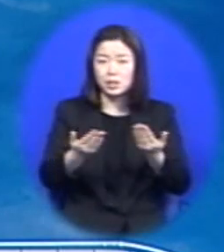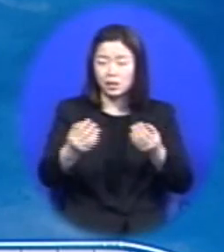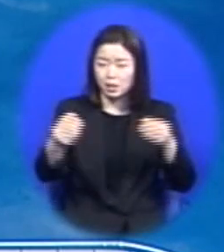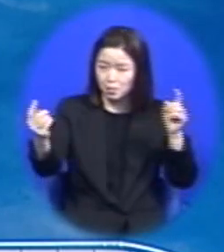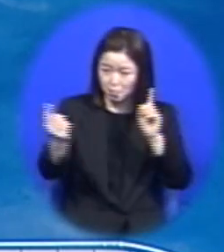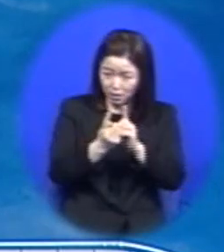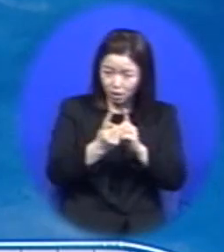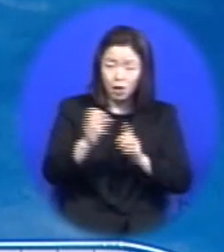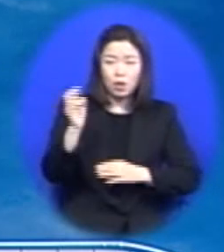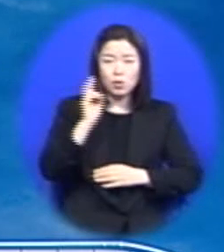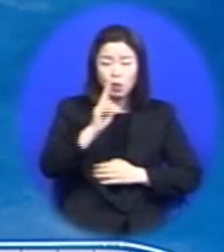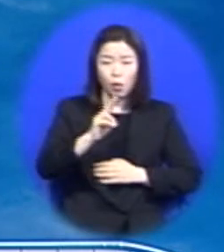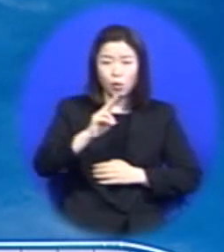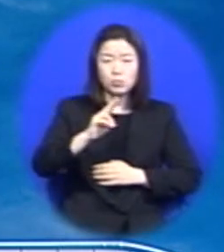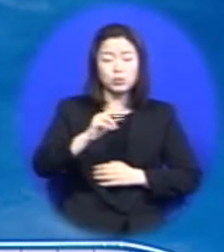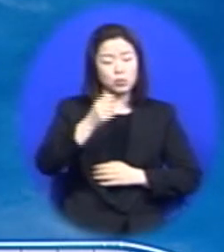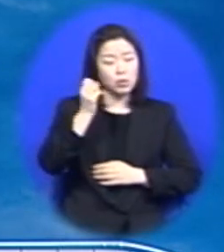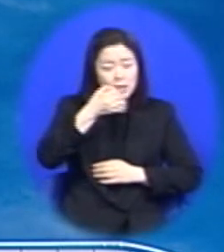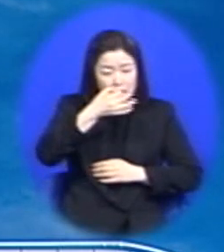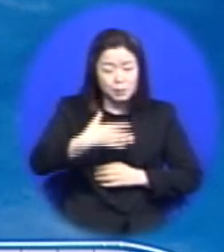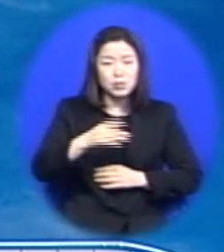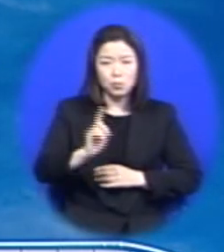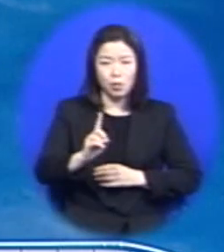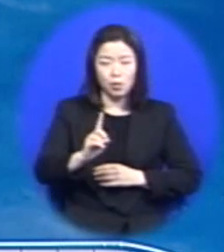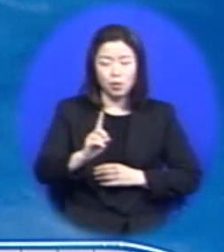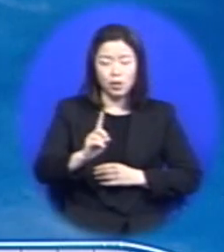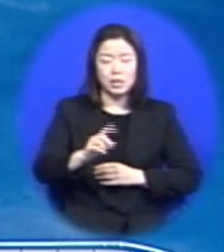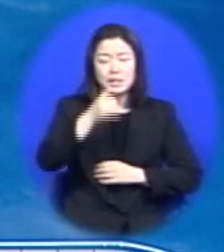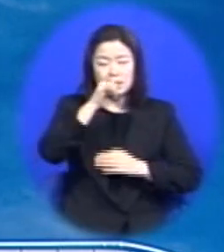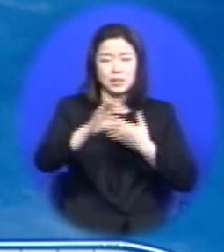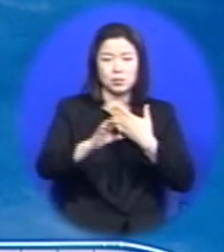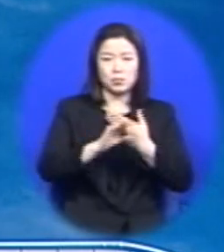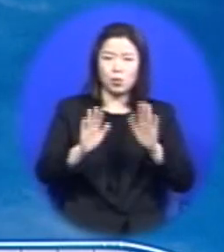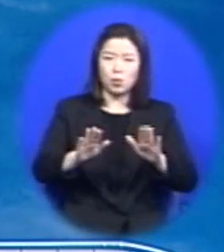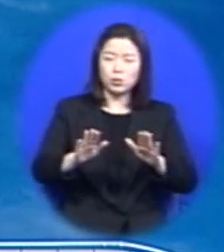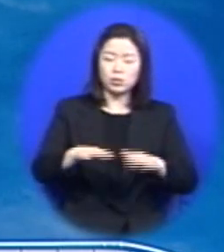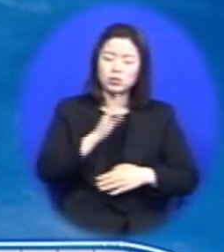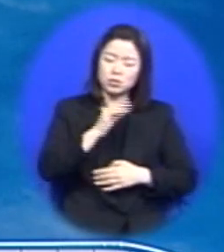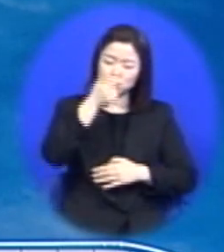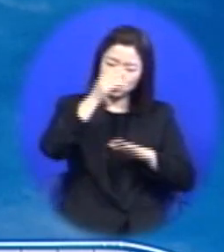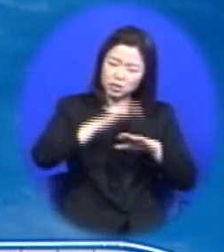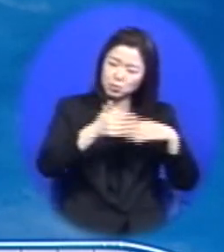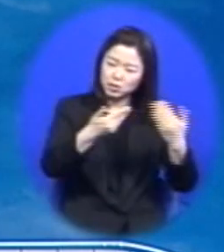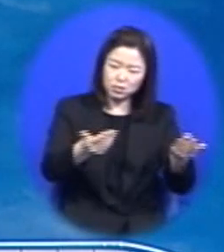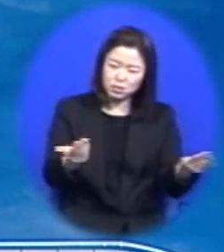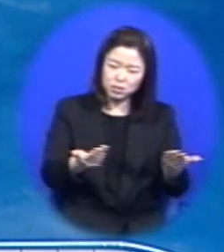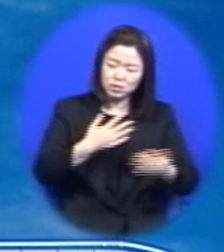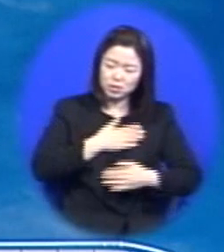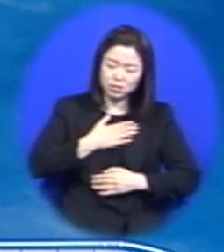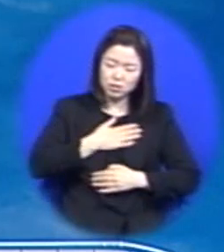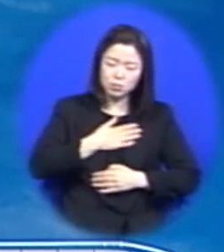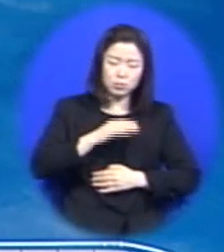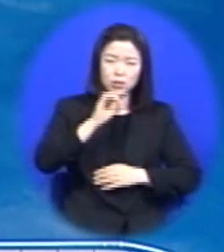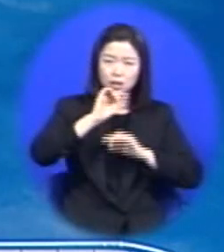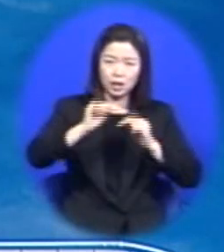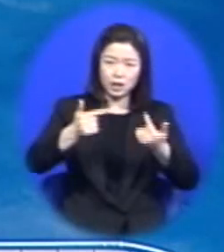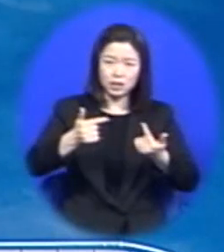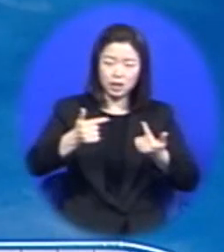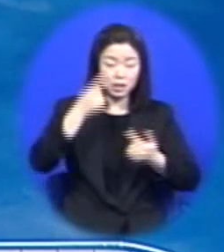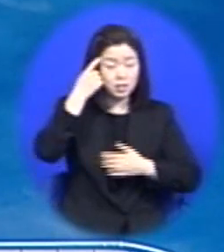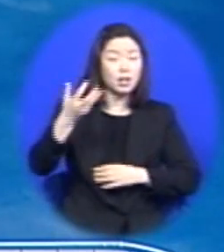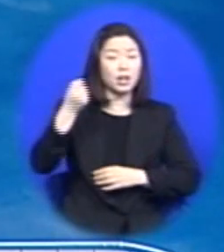피곤하거나 그러면 아유 오늘은 정말 예배드릴 기분이 아니네. 지금도 예배당에